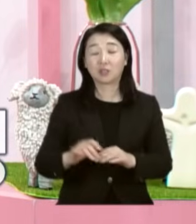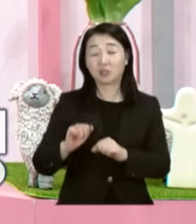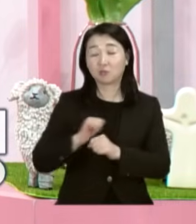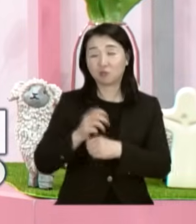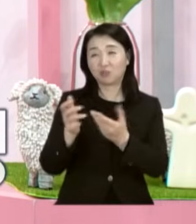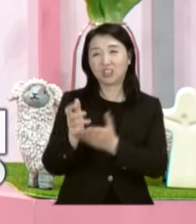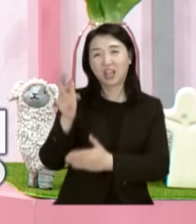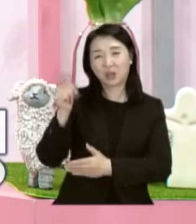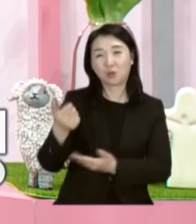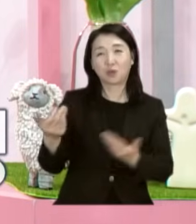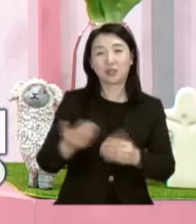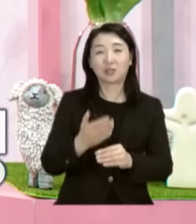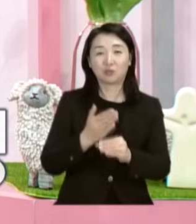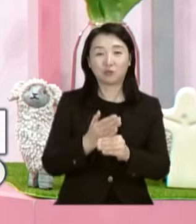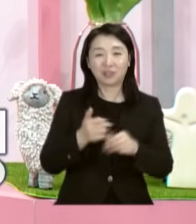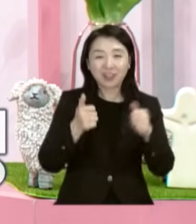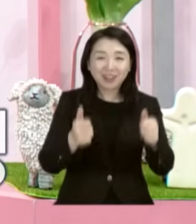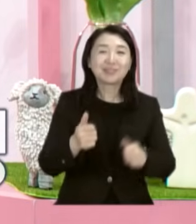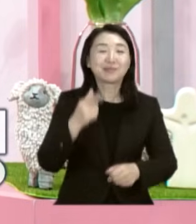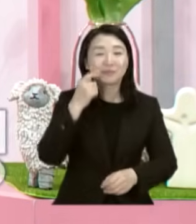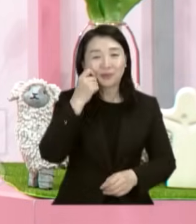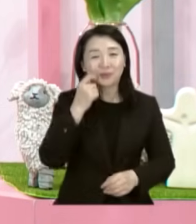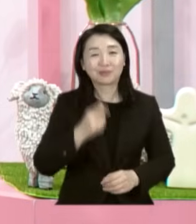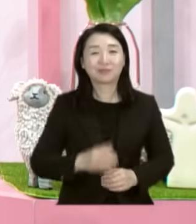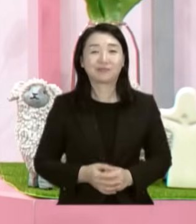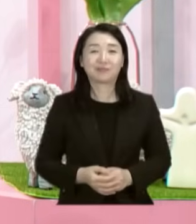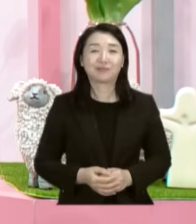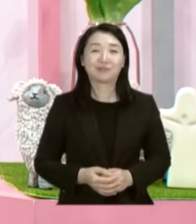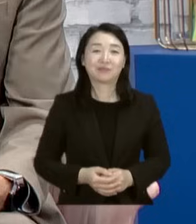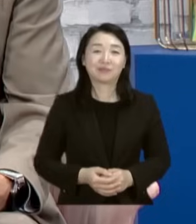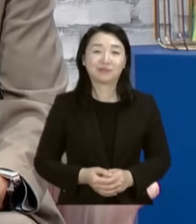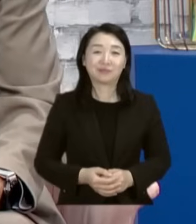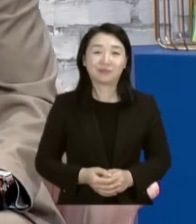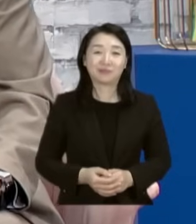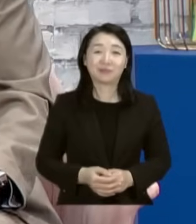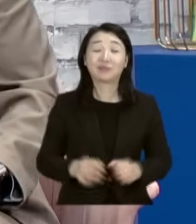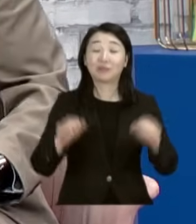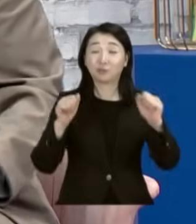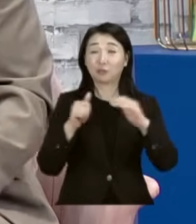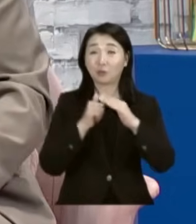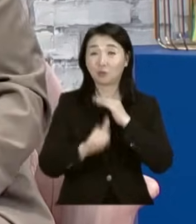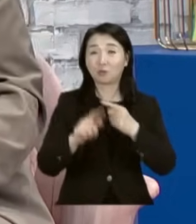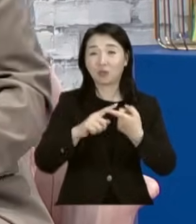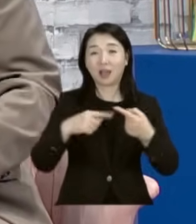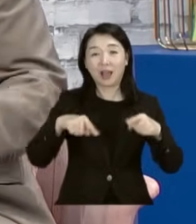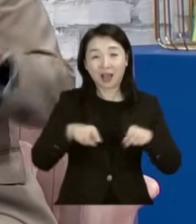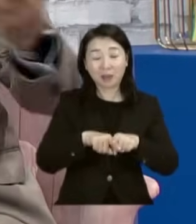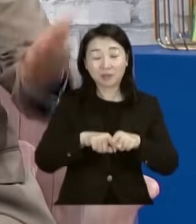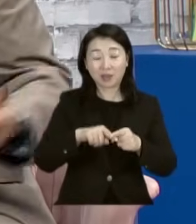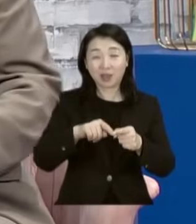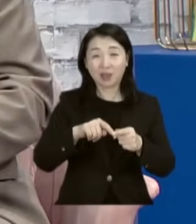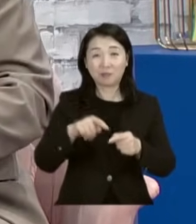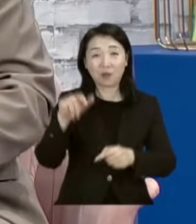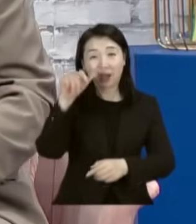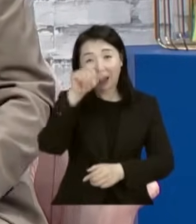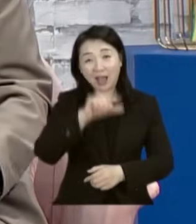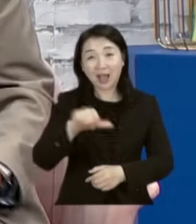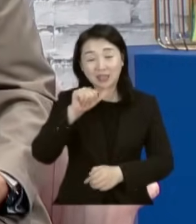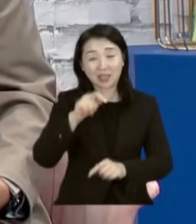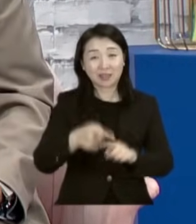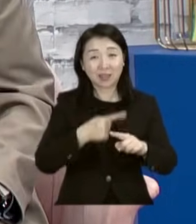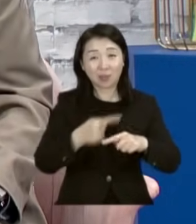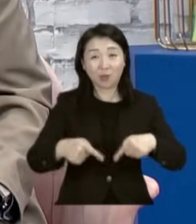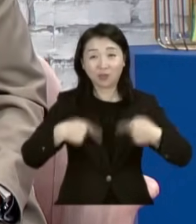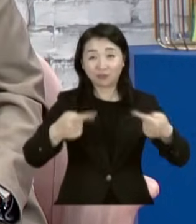복무 중이 가지고 예 막 열심히 하지 못하 아 운동 선수로 저기 같이 뭐 올림픽이나 저저 아시안